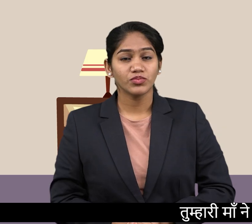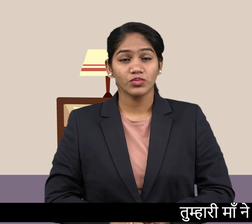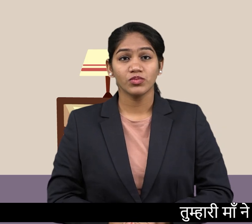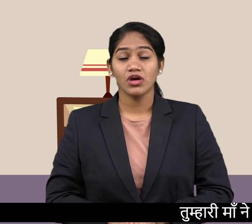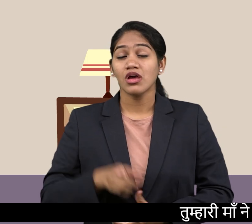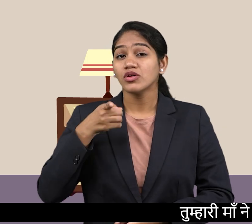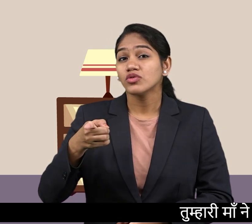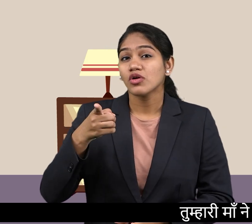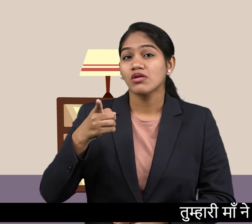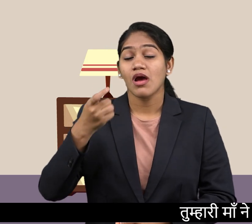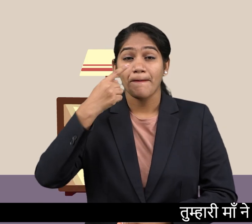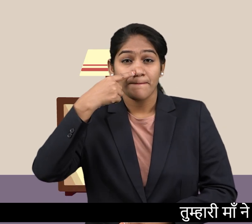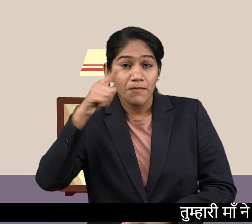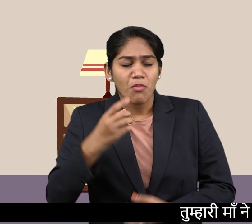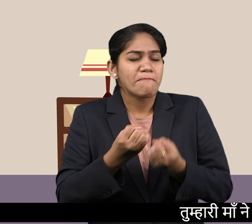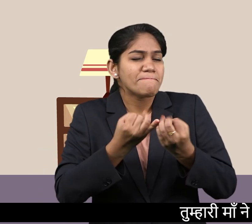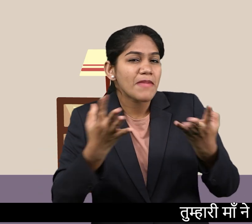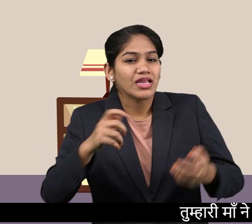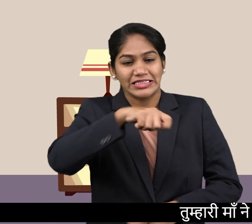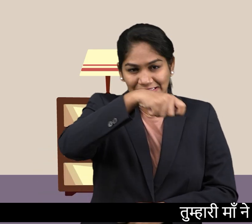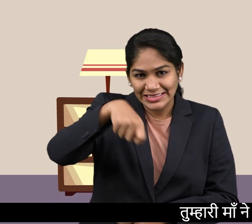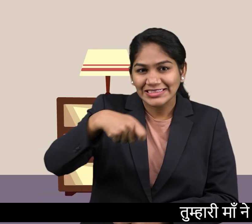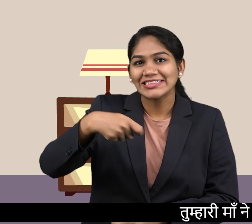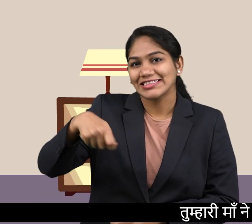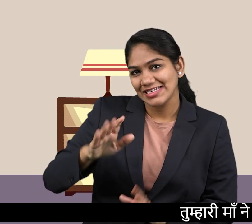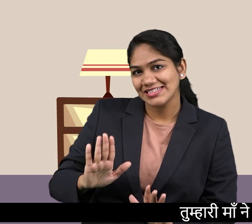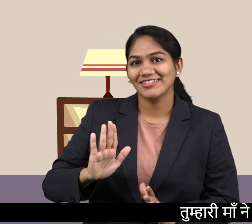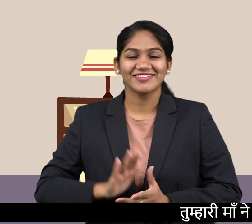तुम्हारी माँ ने आज कई व्यंजन बनाए हैं।